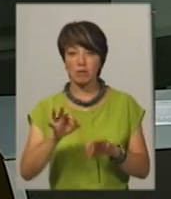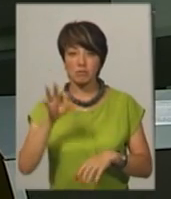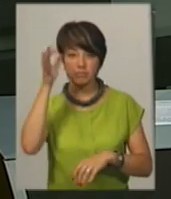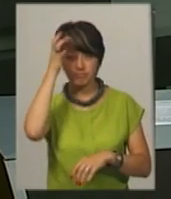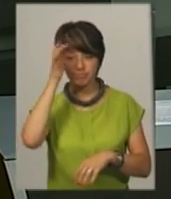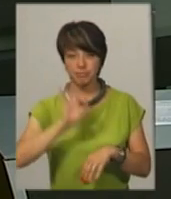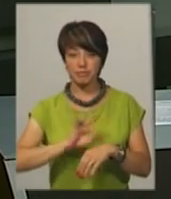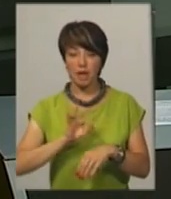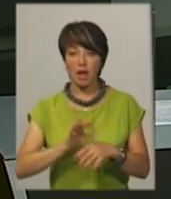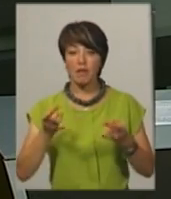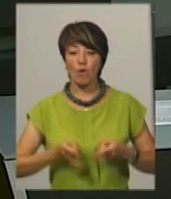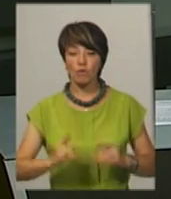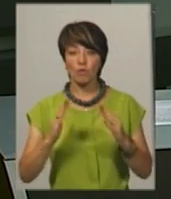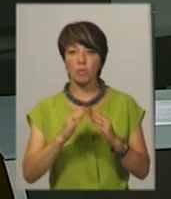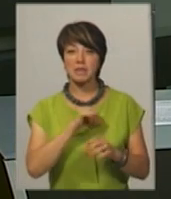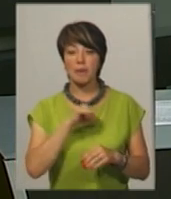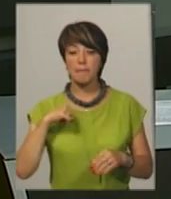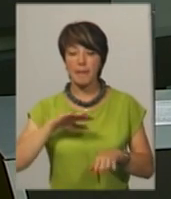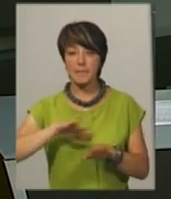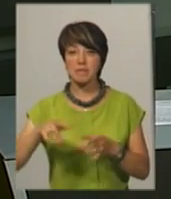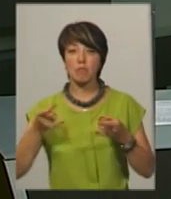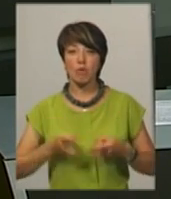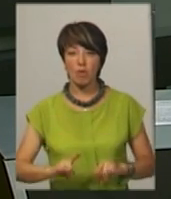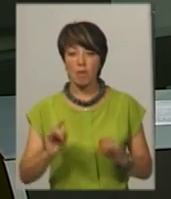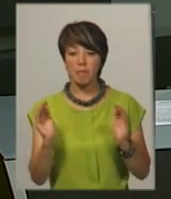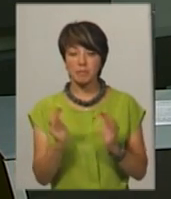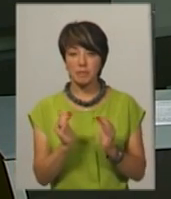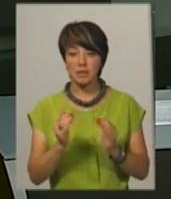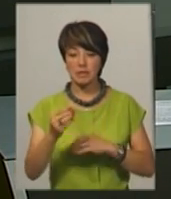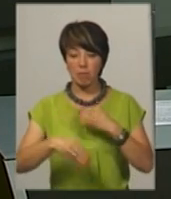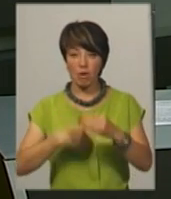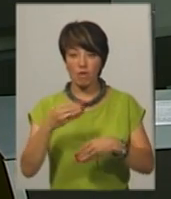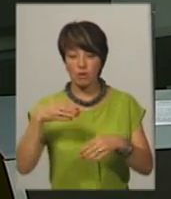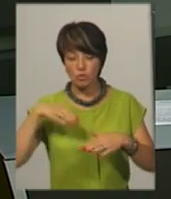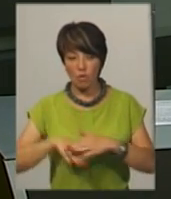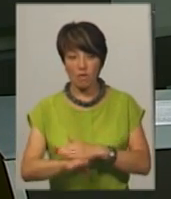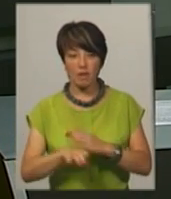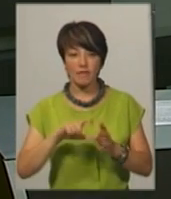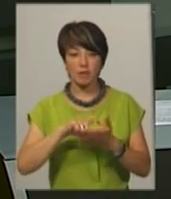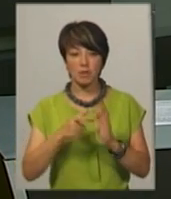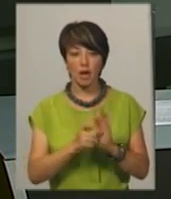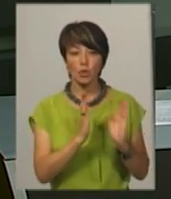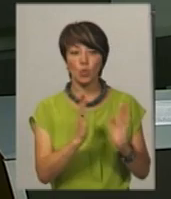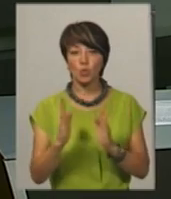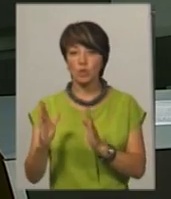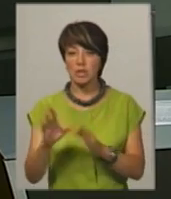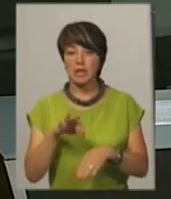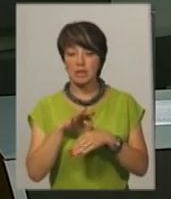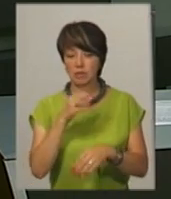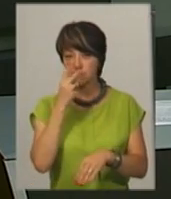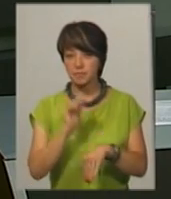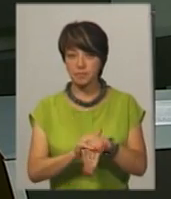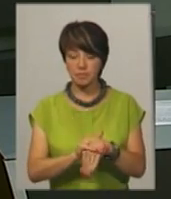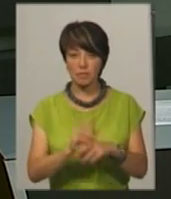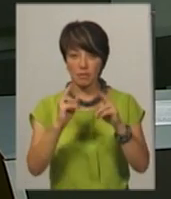недугою. Народжувала вдома сама. Після пологів новонароджене немовля запакувала і сховала у кімнаті гуртожитку, де тіло й виявили під час